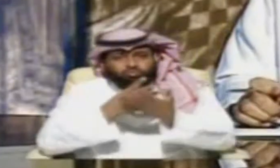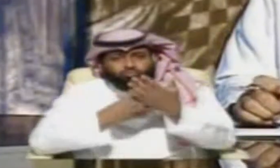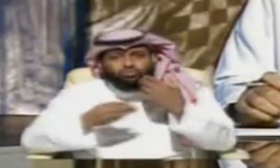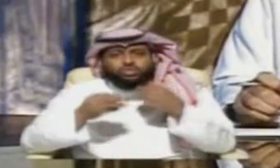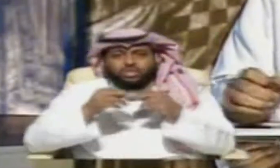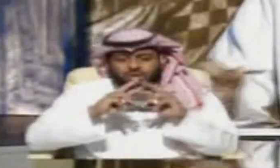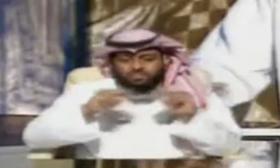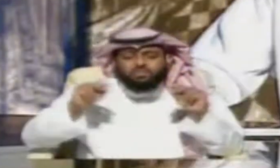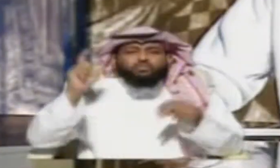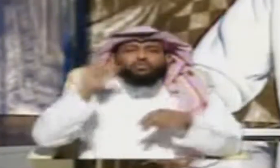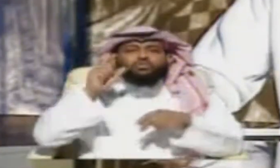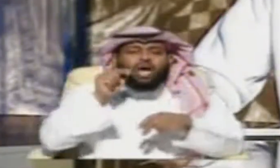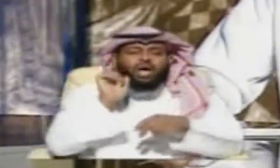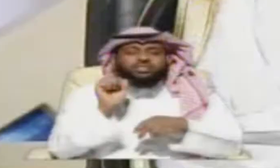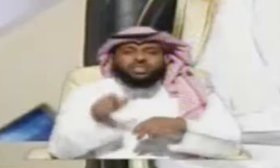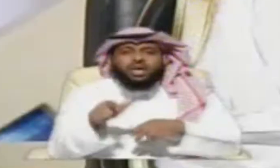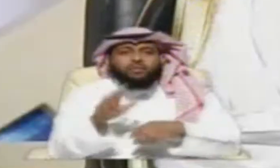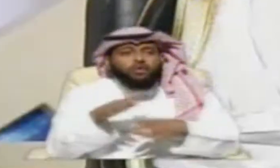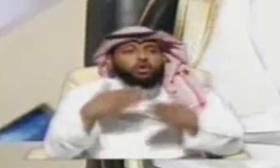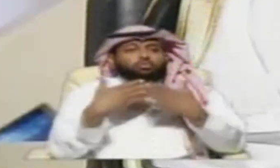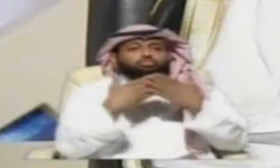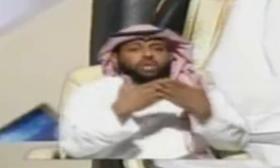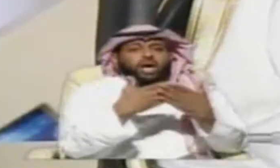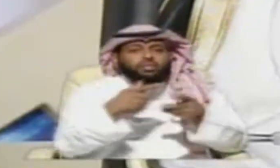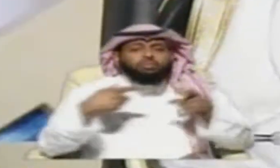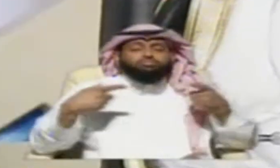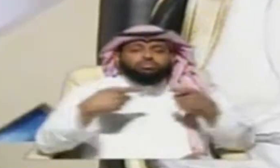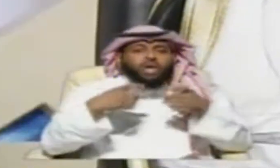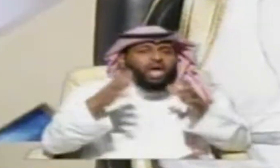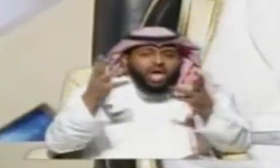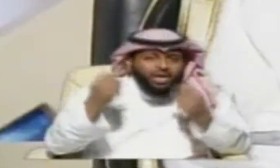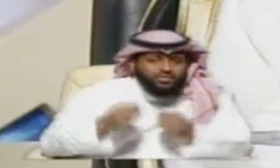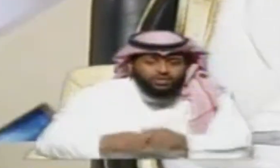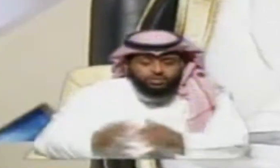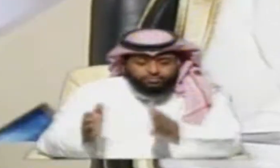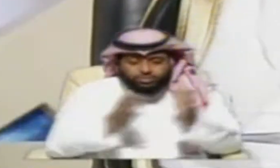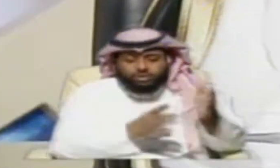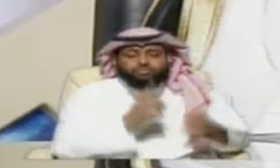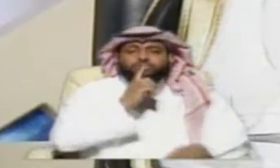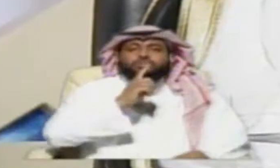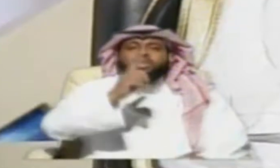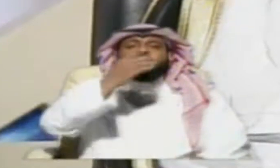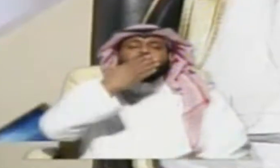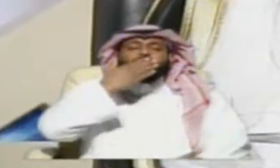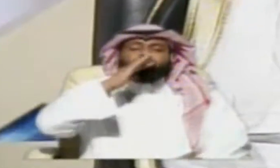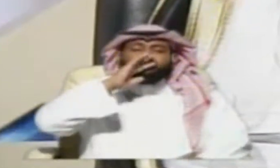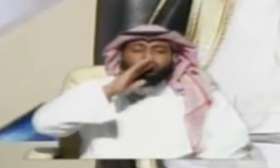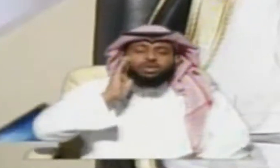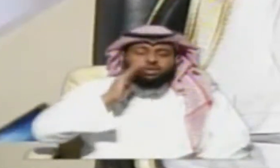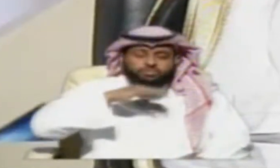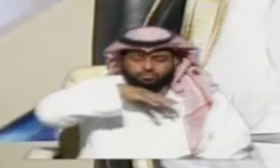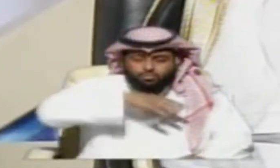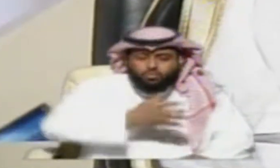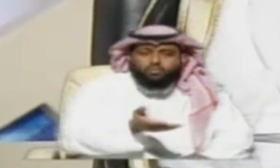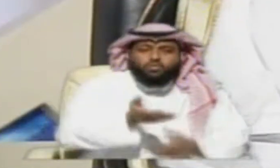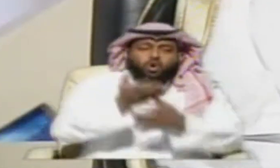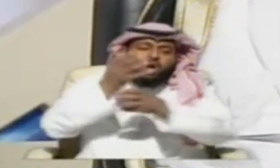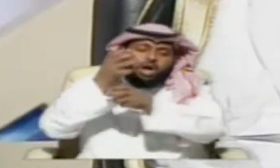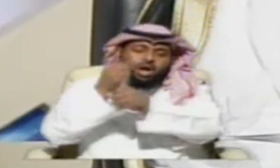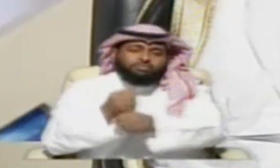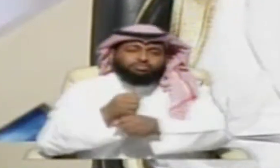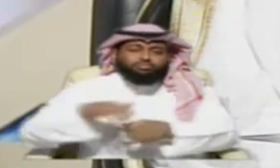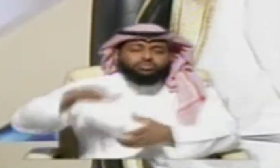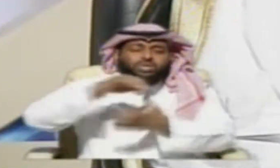الشيء الكثير منها. تعليقكم فضيلة الشيخ. بسم الله الرحمن الرحيم، الحمد لله رب العالمين، وأصلي وأسلم على أشرف